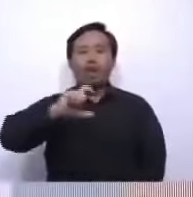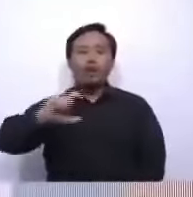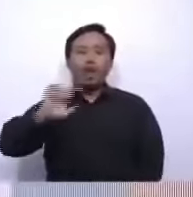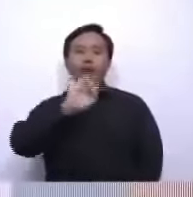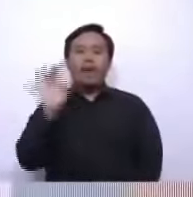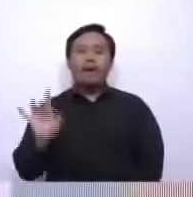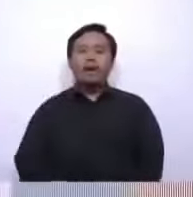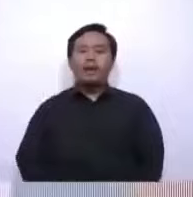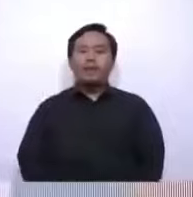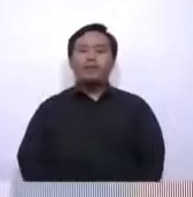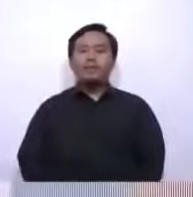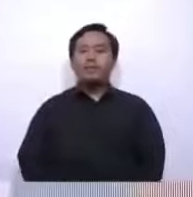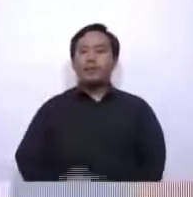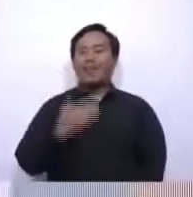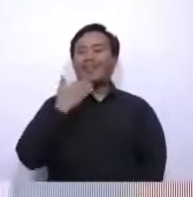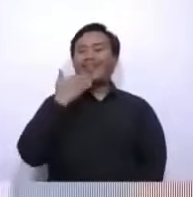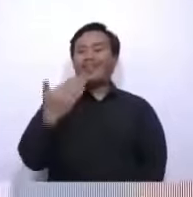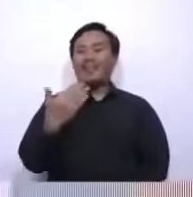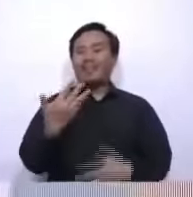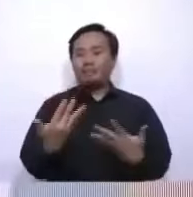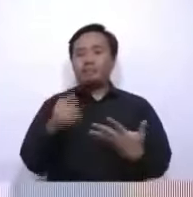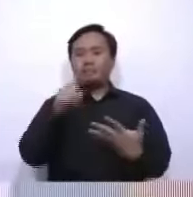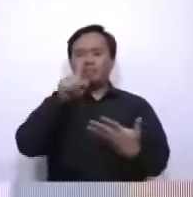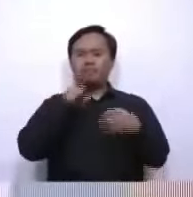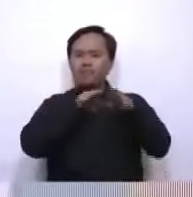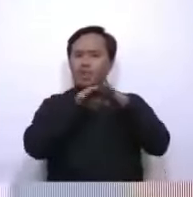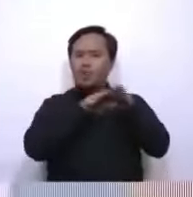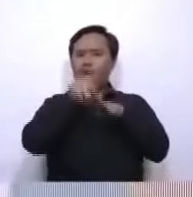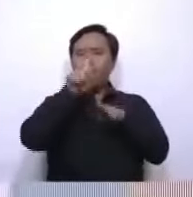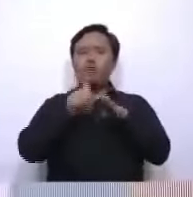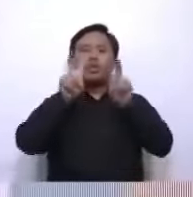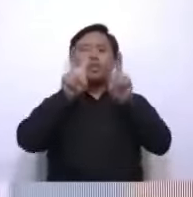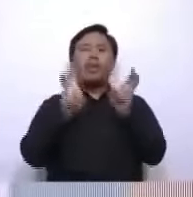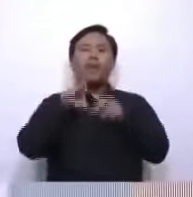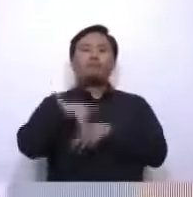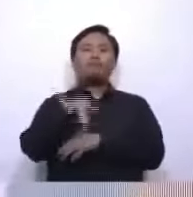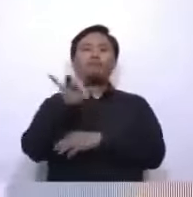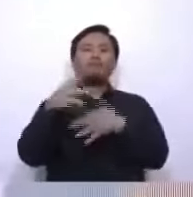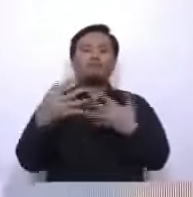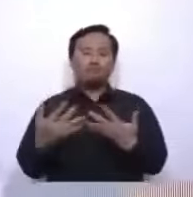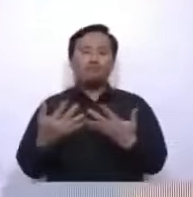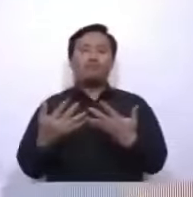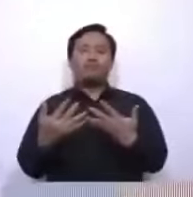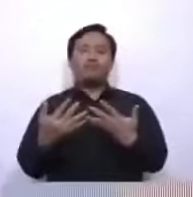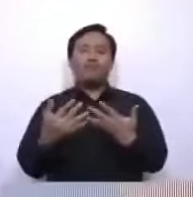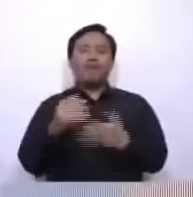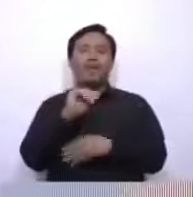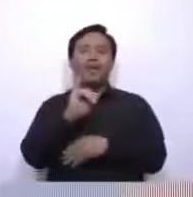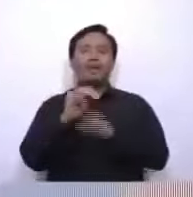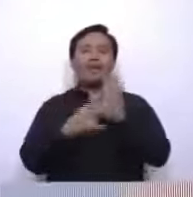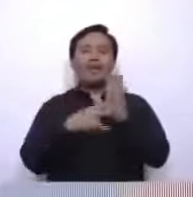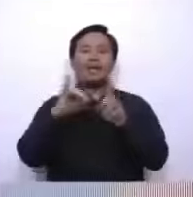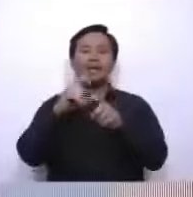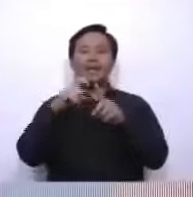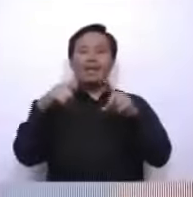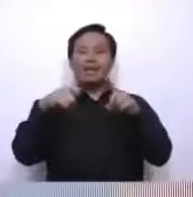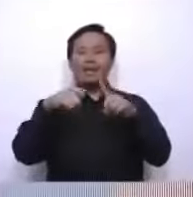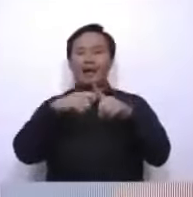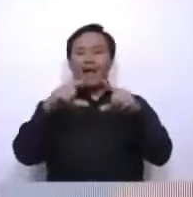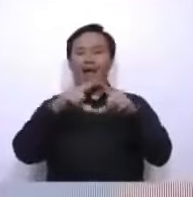Ya, pertanyaan yang diajukan harus sesuai dengan subtema yang diambil dengan indikator. Dan